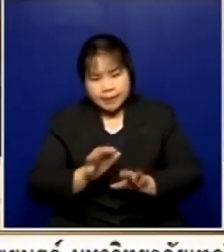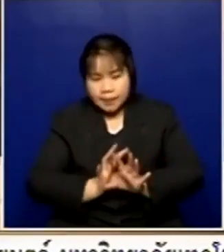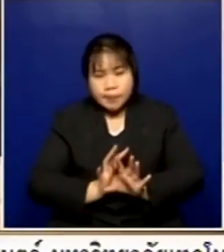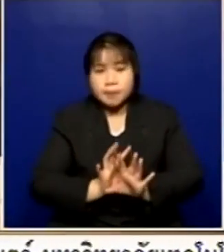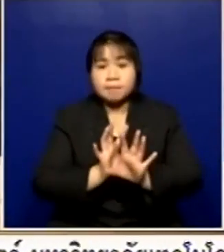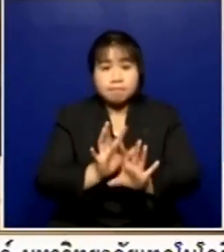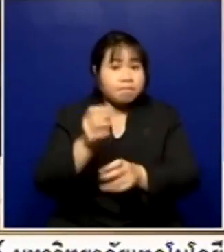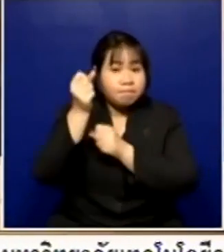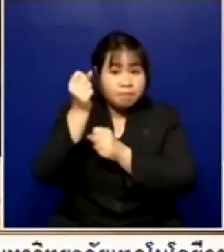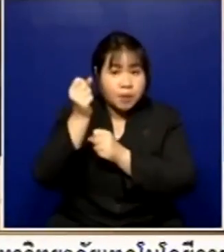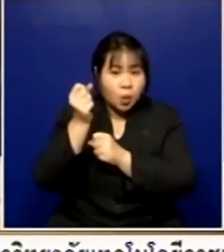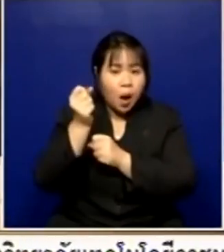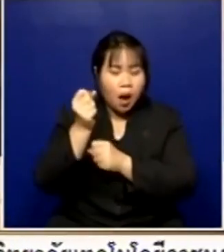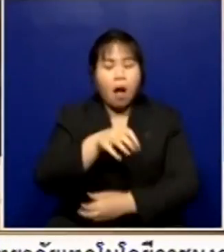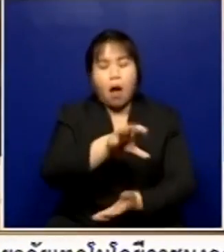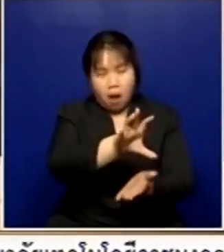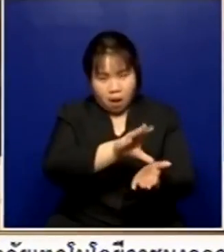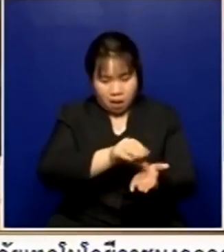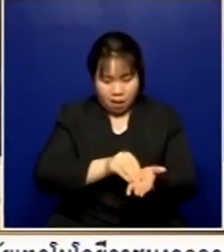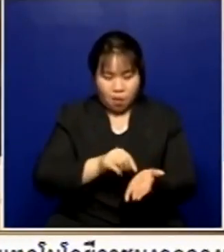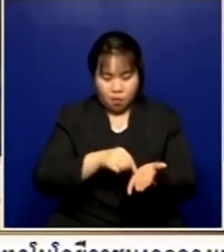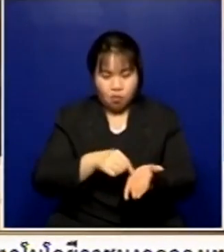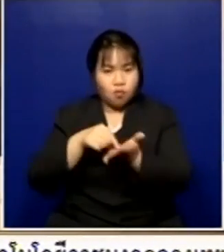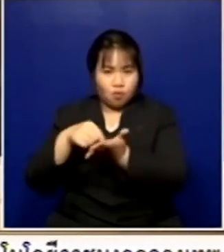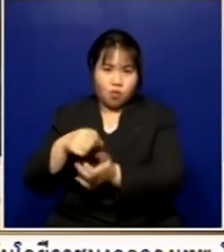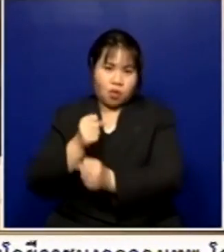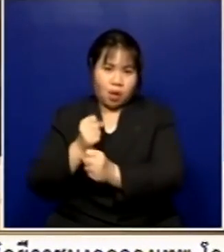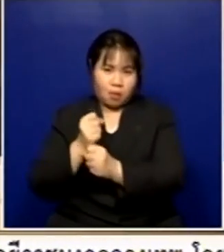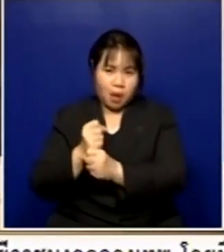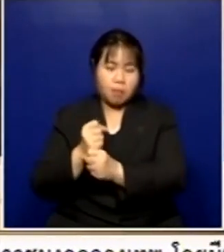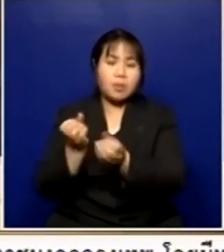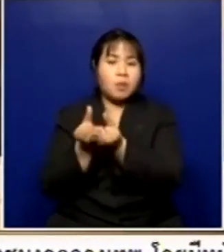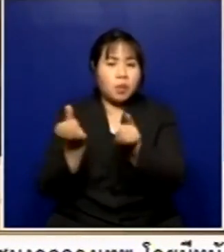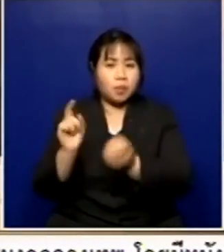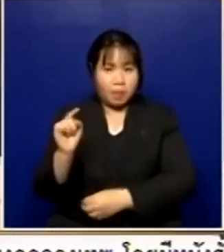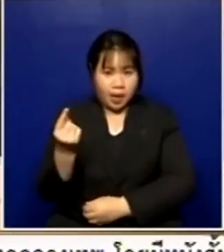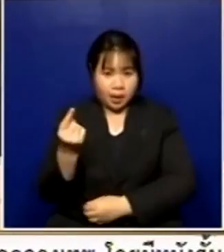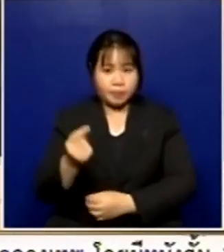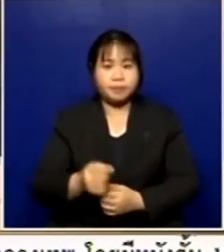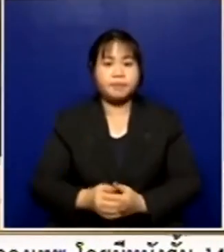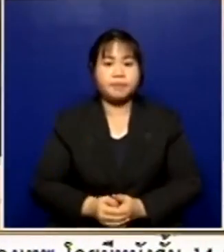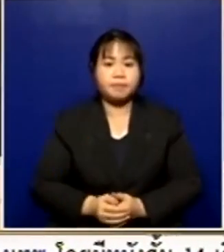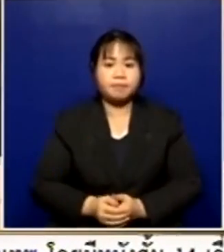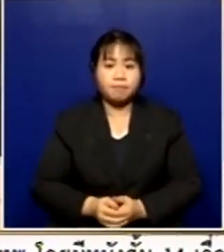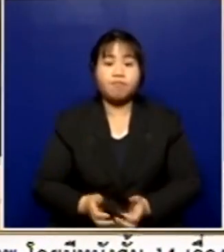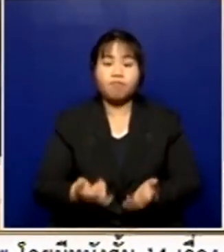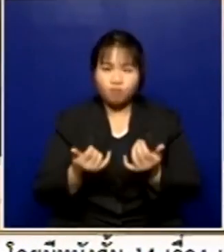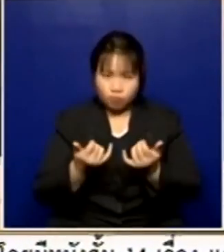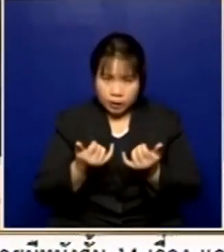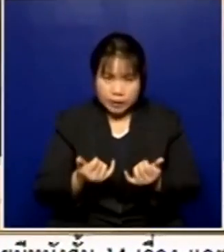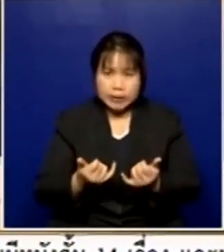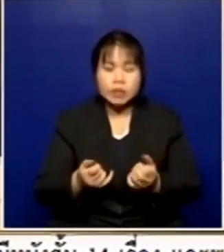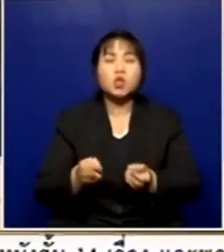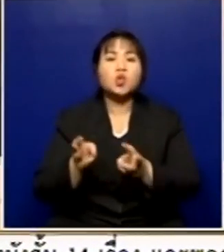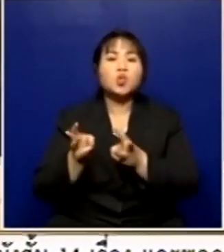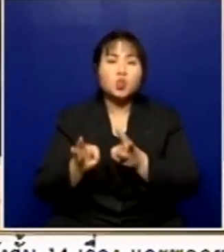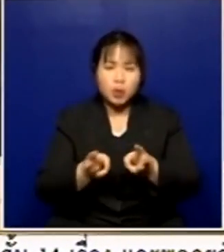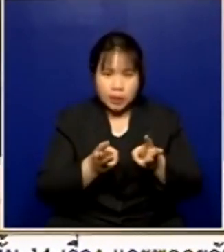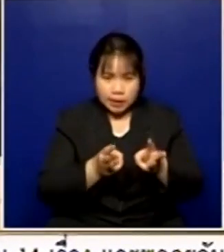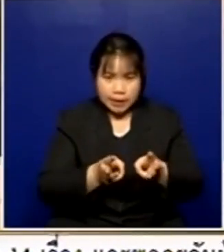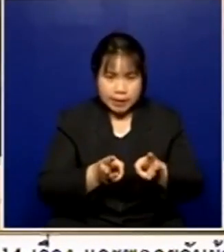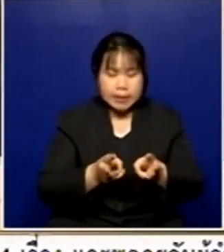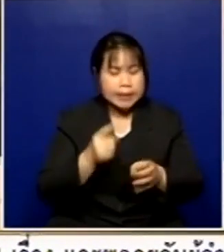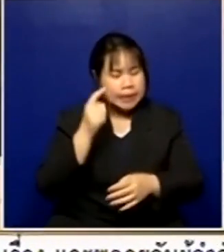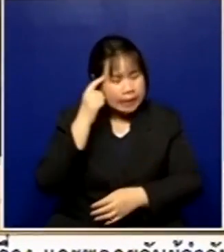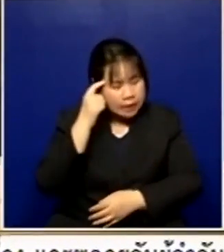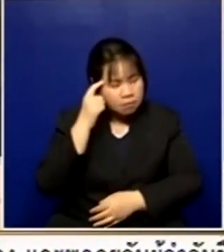ถนนขึ้นมาพูดคุยในกระบวนการจัดทำร่างและทำโน่นฉบับใหม่นี่จะเป็นทางออกเดียวที่เราจะได้กติกาใหม่ที่เรา